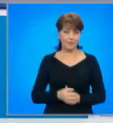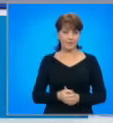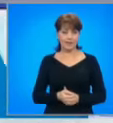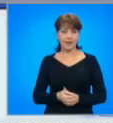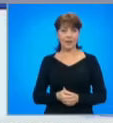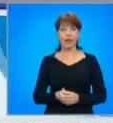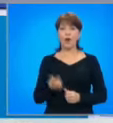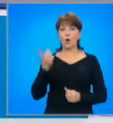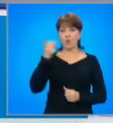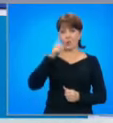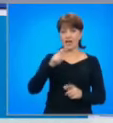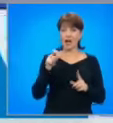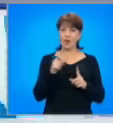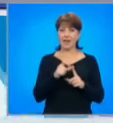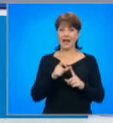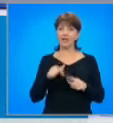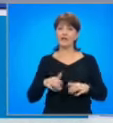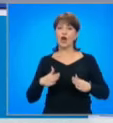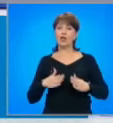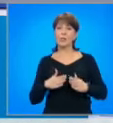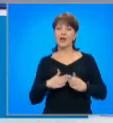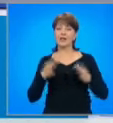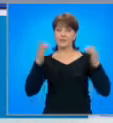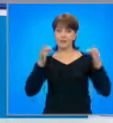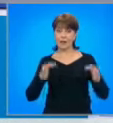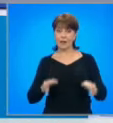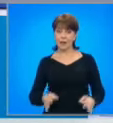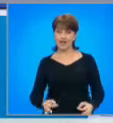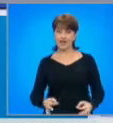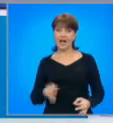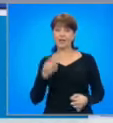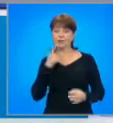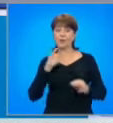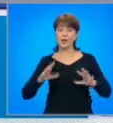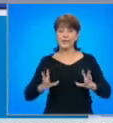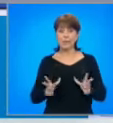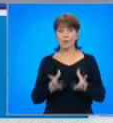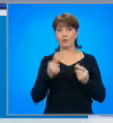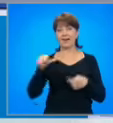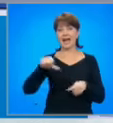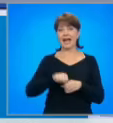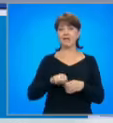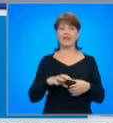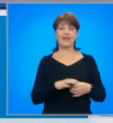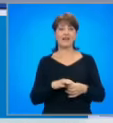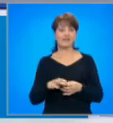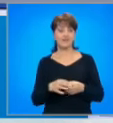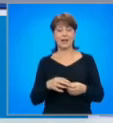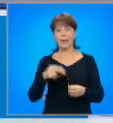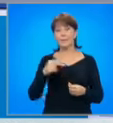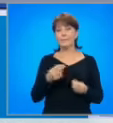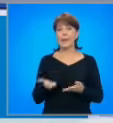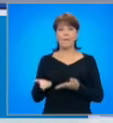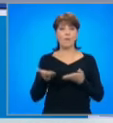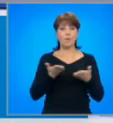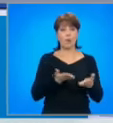Утре държавният глава Румен Радев ще бъде домакин на церемонията по официалното въвеждане в експлоатация на газовата връзка България-Гърция. По